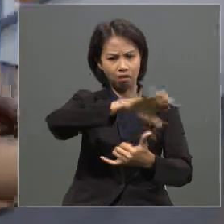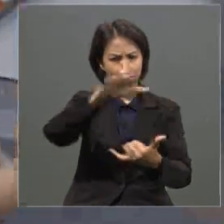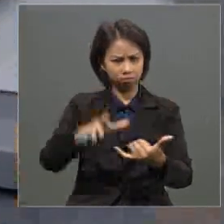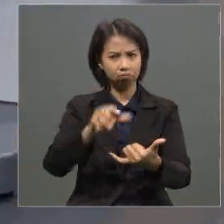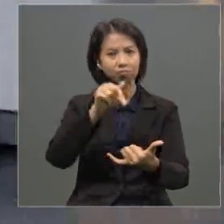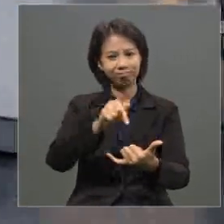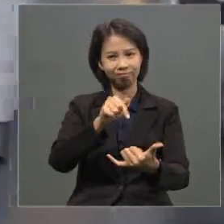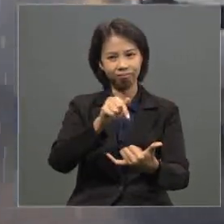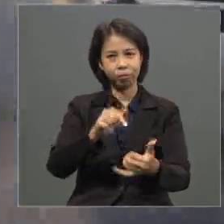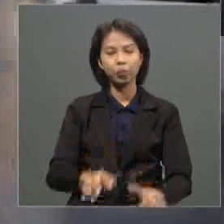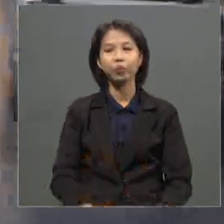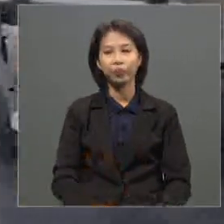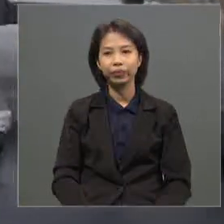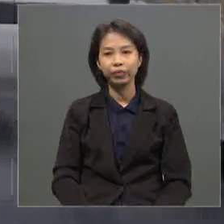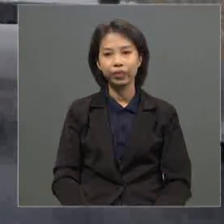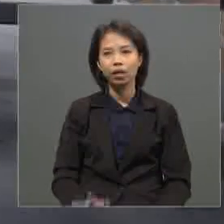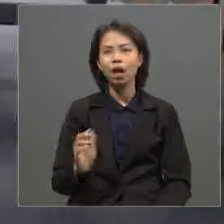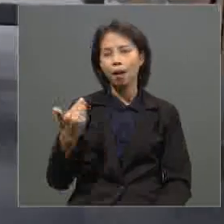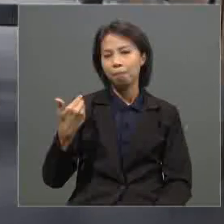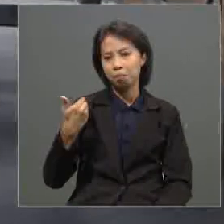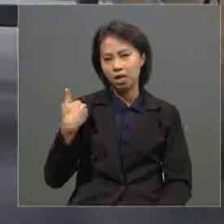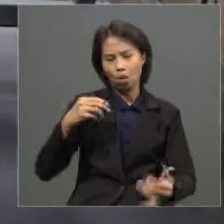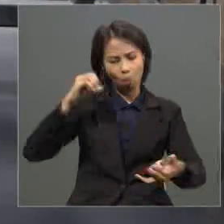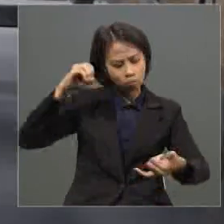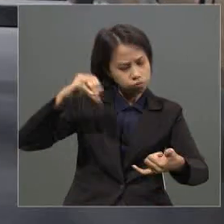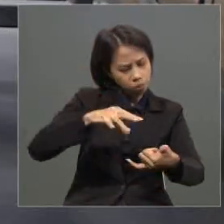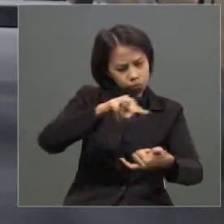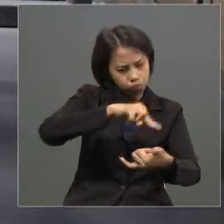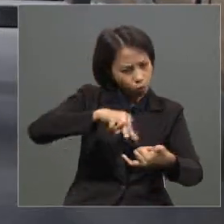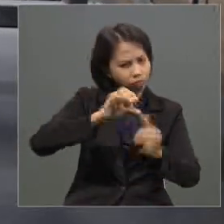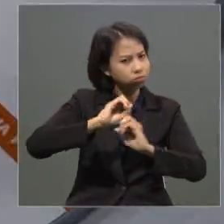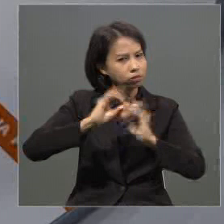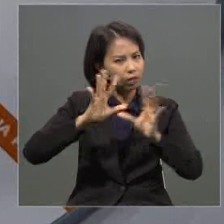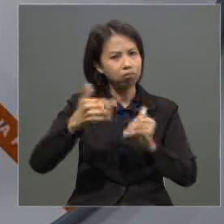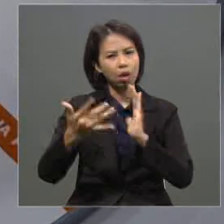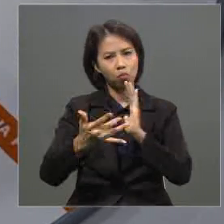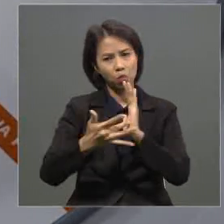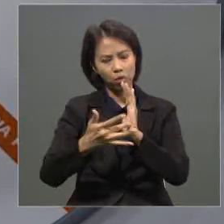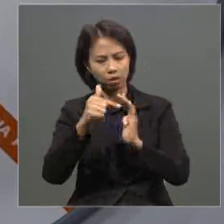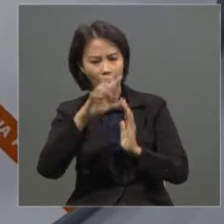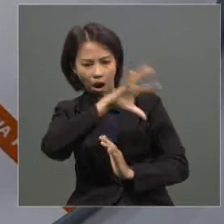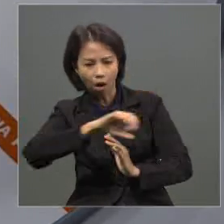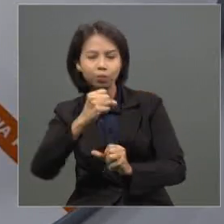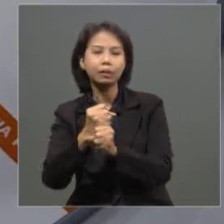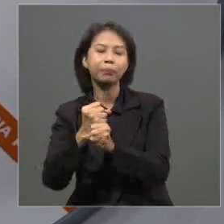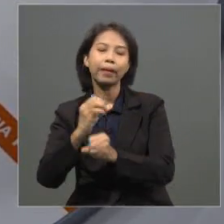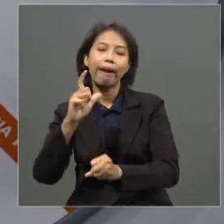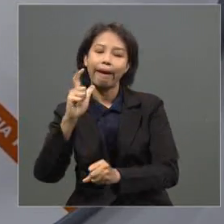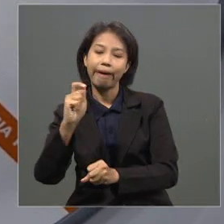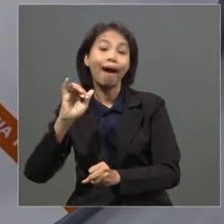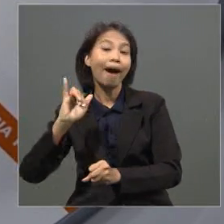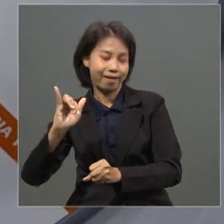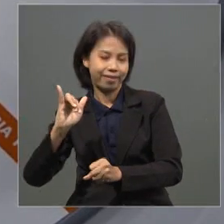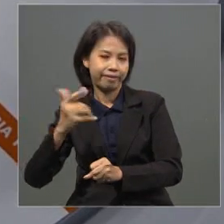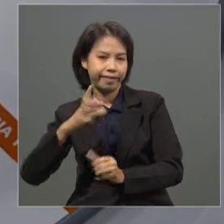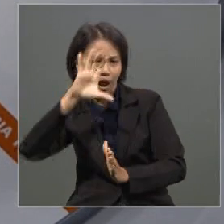spectraรุ่น X3นี้มีความแม่นยำในการวินิจฉัยแล้วก็มีการใช้เทคโนโลยีปัญญาประดิษฐ์หรือว่า AIในการ